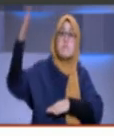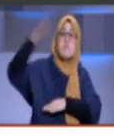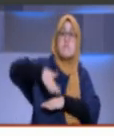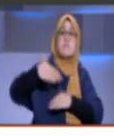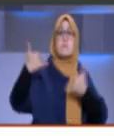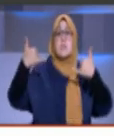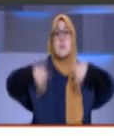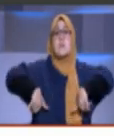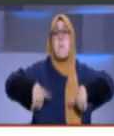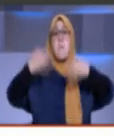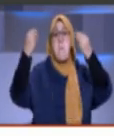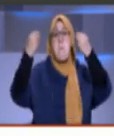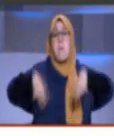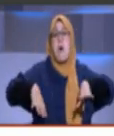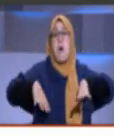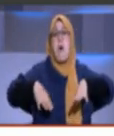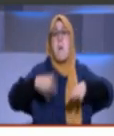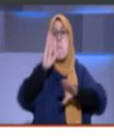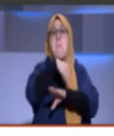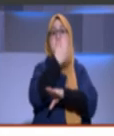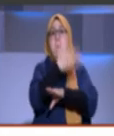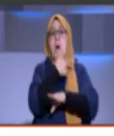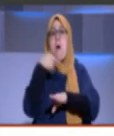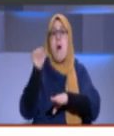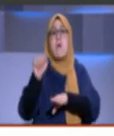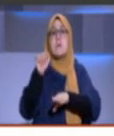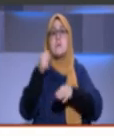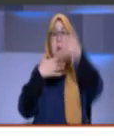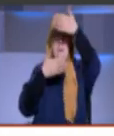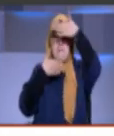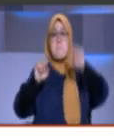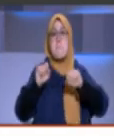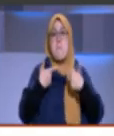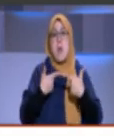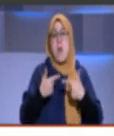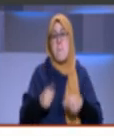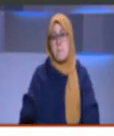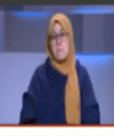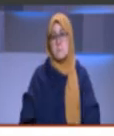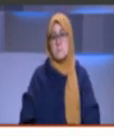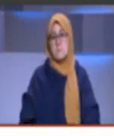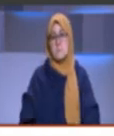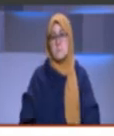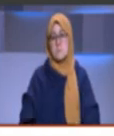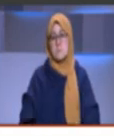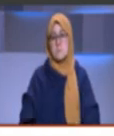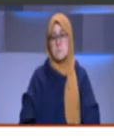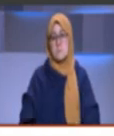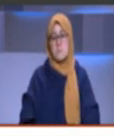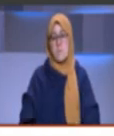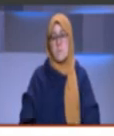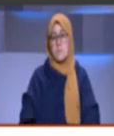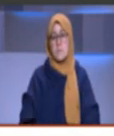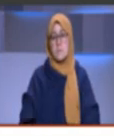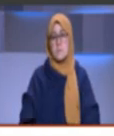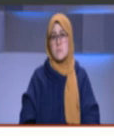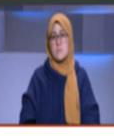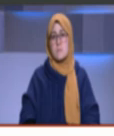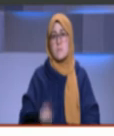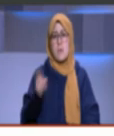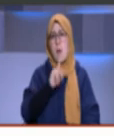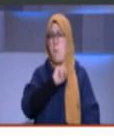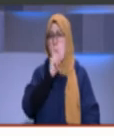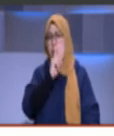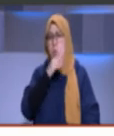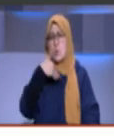عمل وإحباط المخطط الذي كانت هذه الخلية تتجهز لتنفيذه على الأرض. ما كناش بعيد